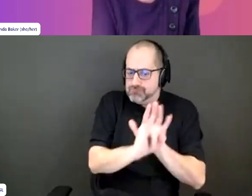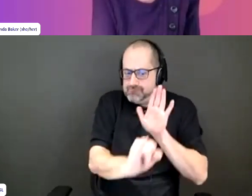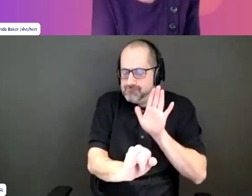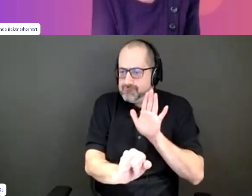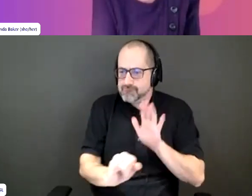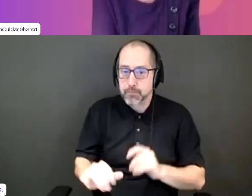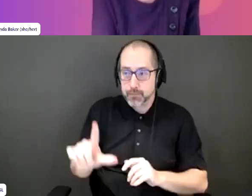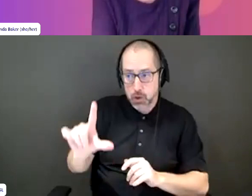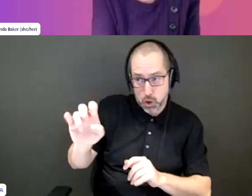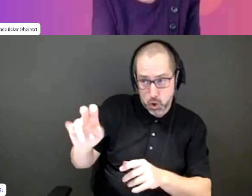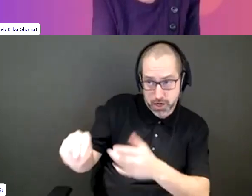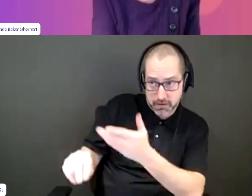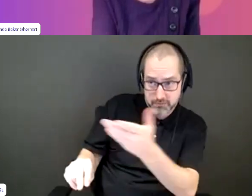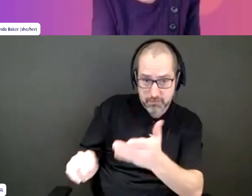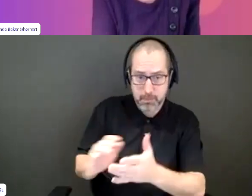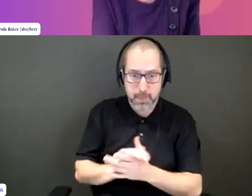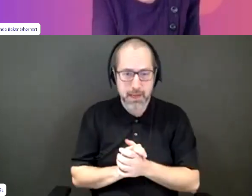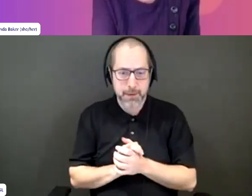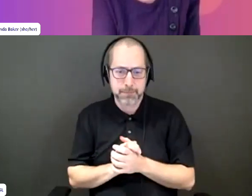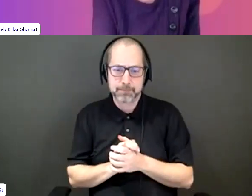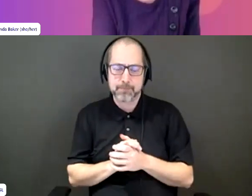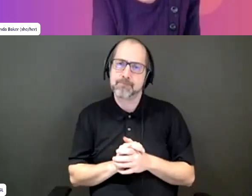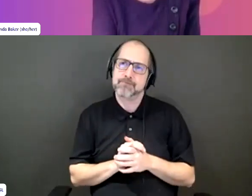peut-être loin tu pourrais répondre oui